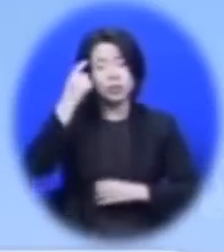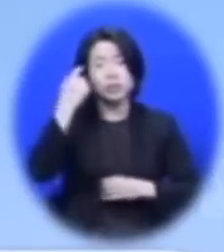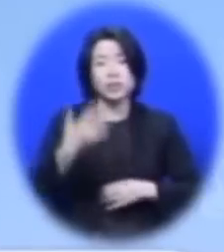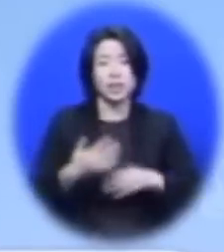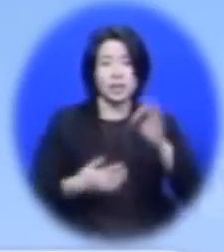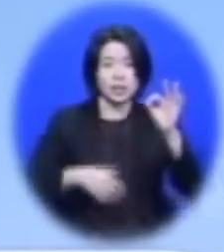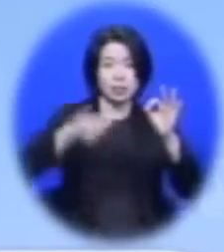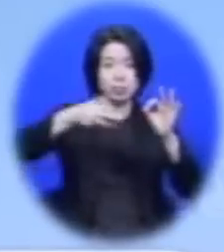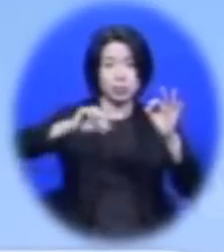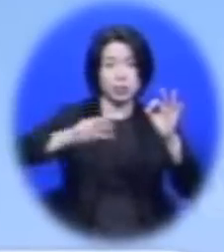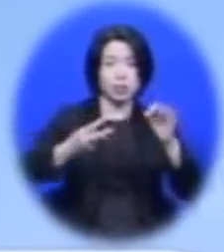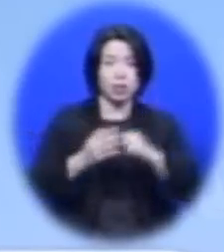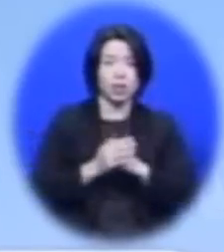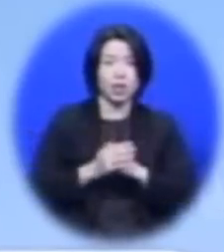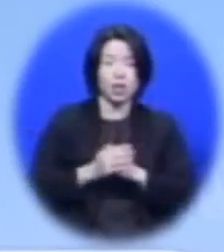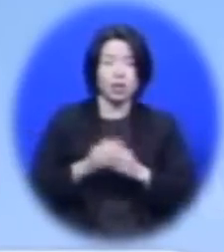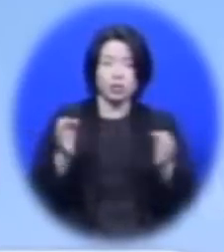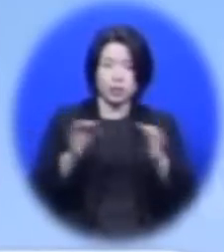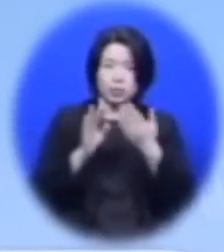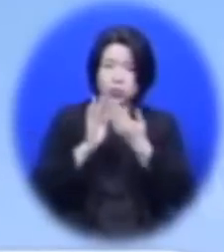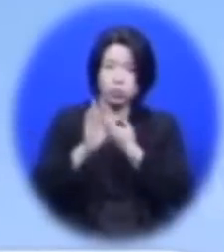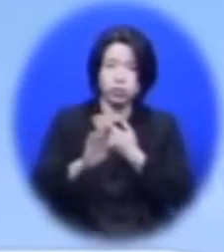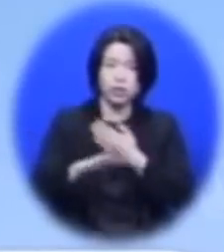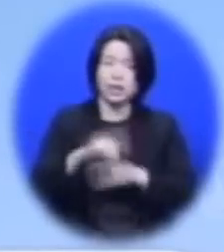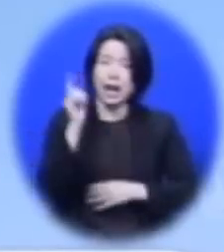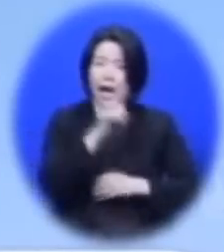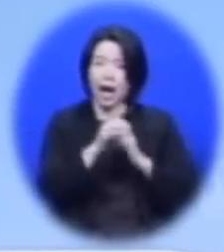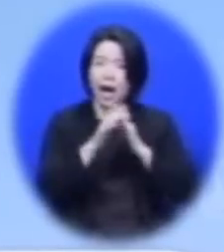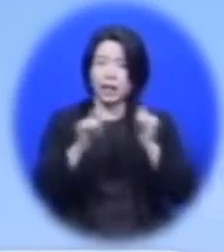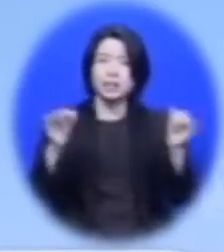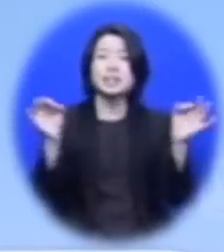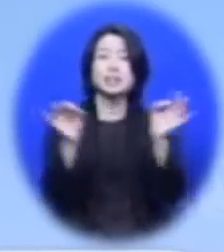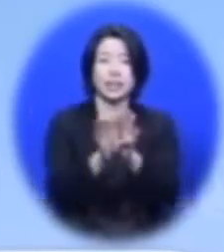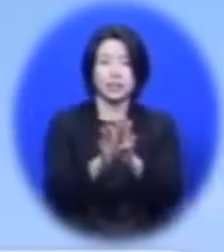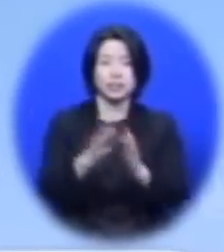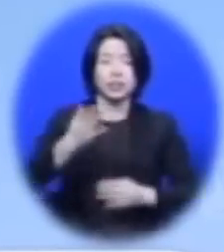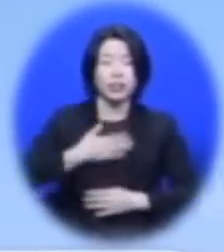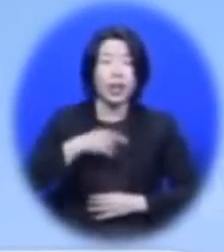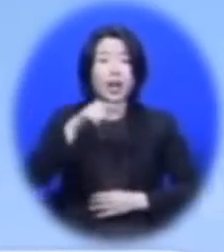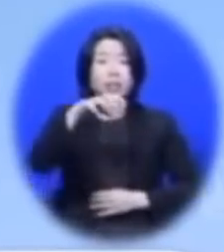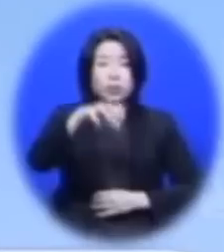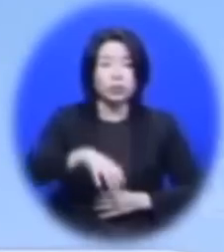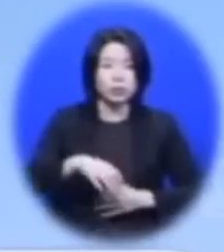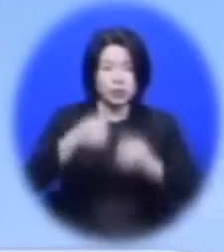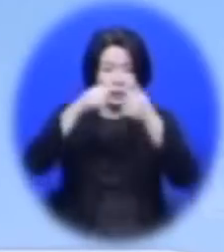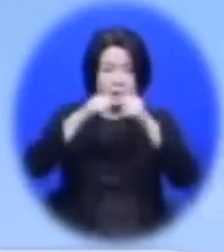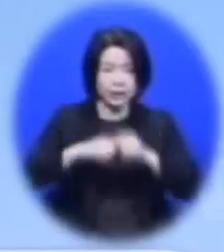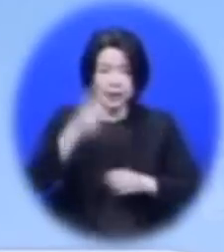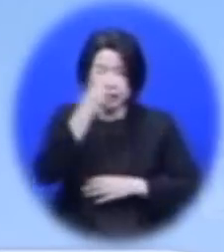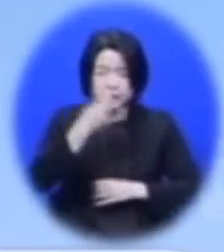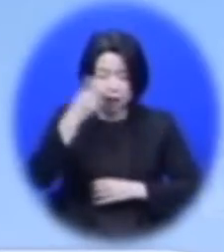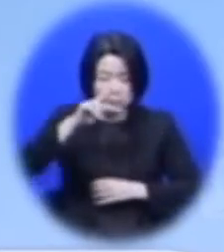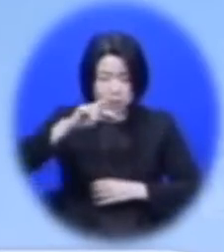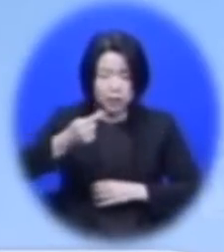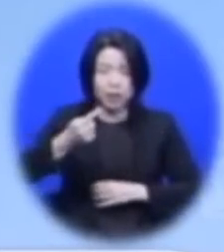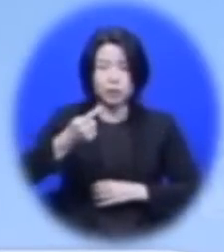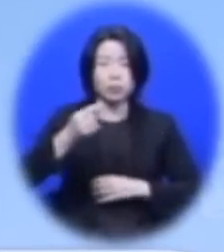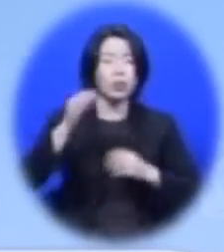보면 잠시 후에는 악인이 없어지리니 내가 그곳을 자세히 살필지라도